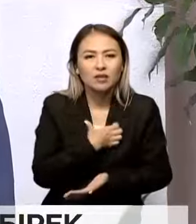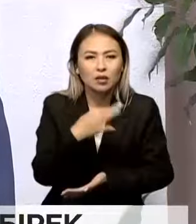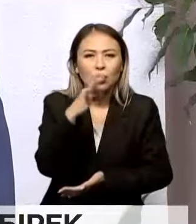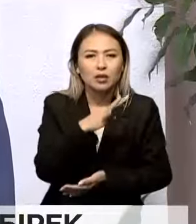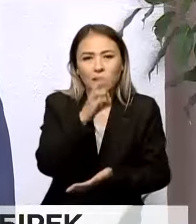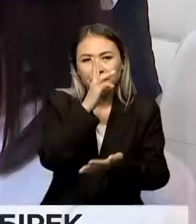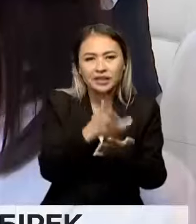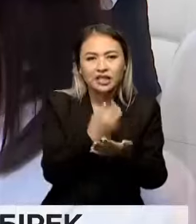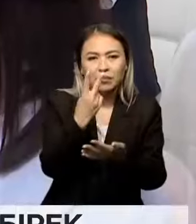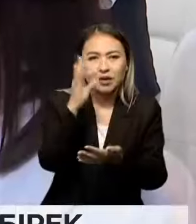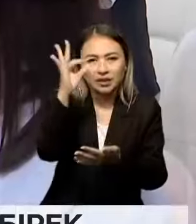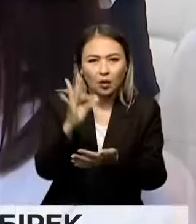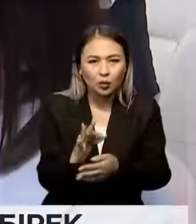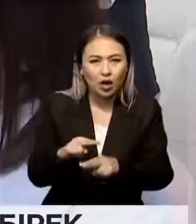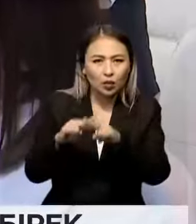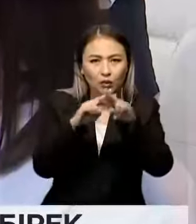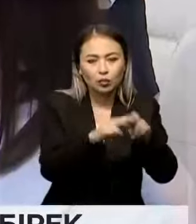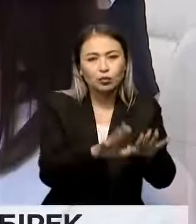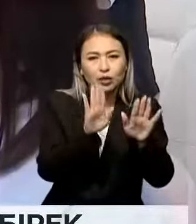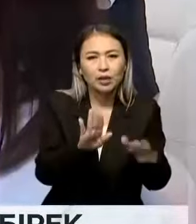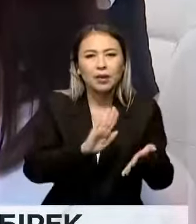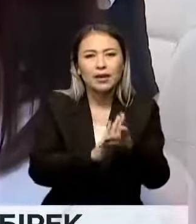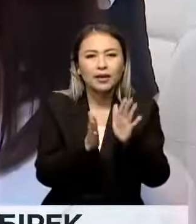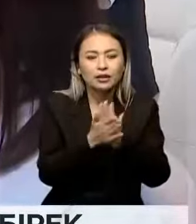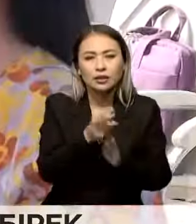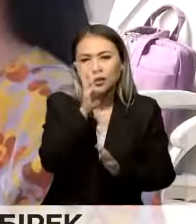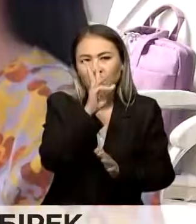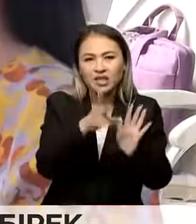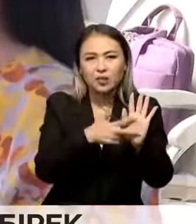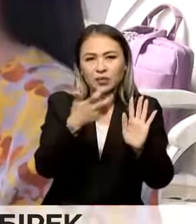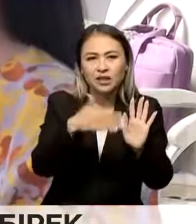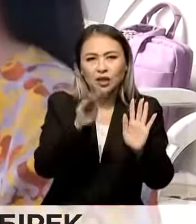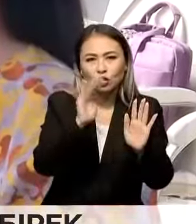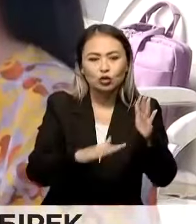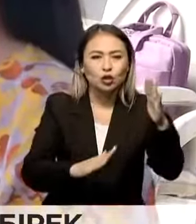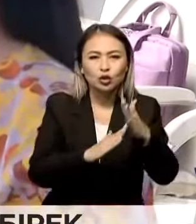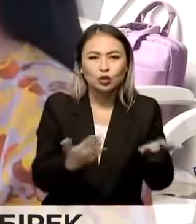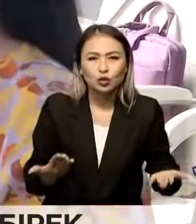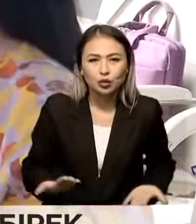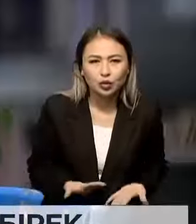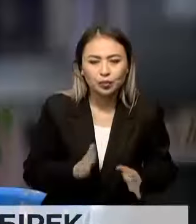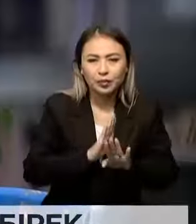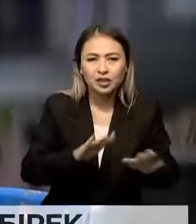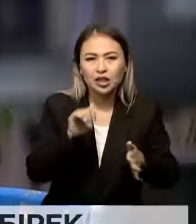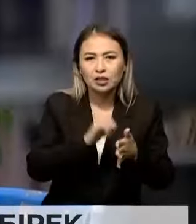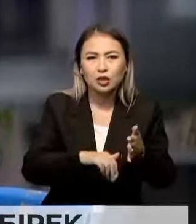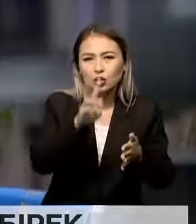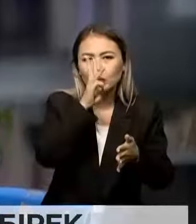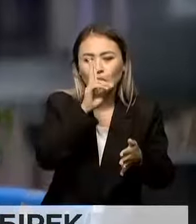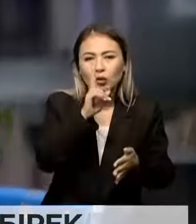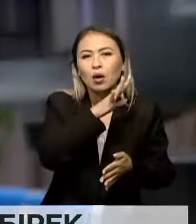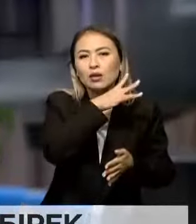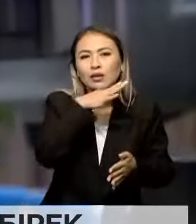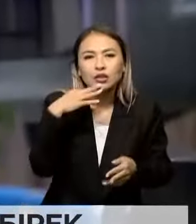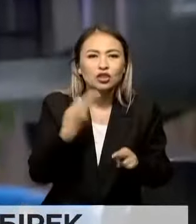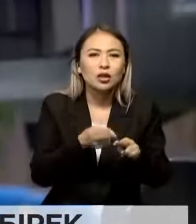медициналық сақтандыруға табысының 2% аударады, алайда бұл талап айлығы 850 мың теңгеден асатын тұрғындарға жүрмейді. Себебі жалақысы бұл